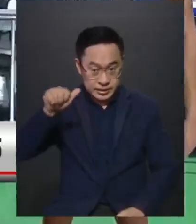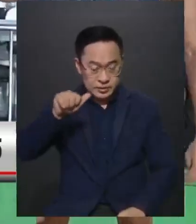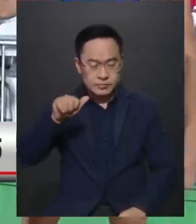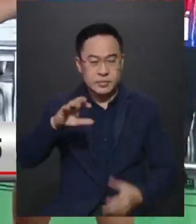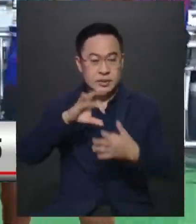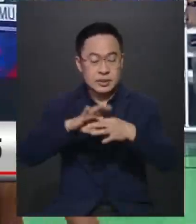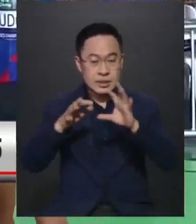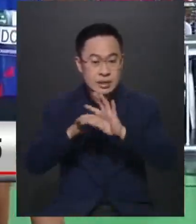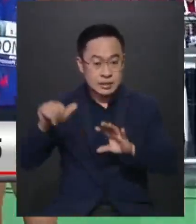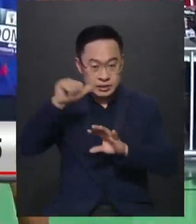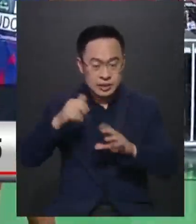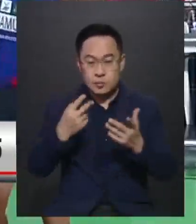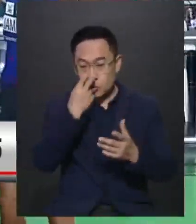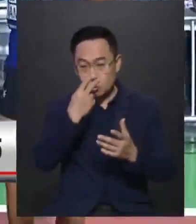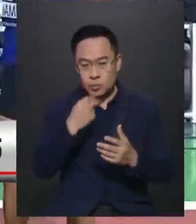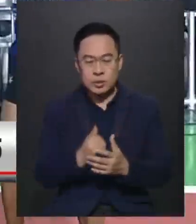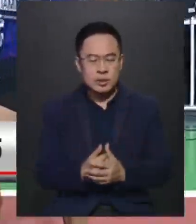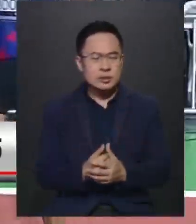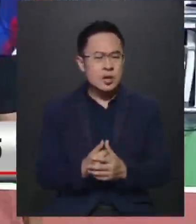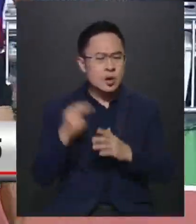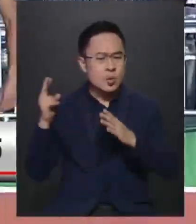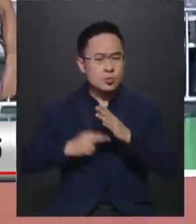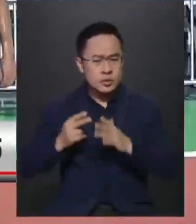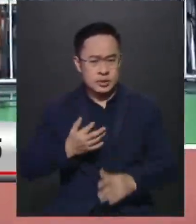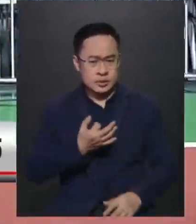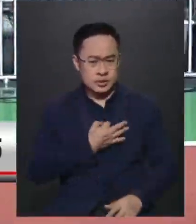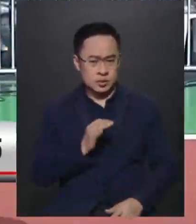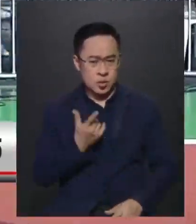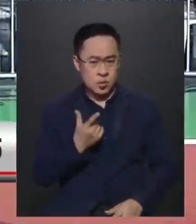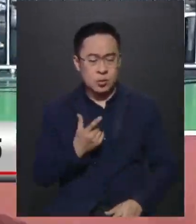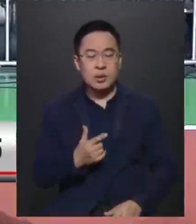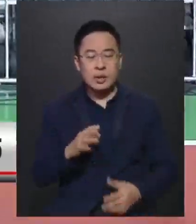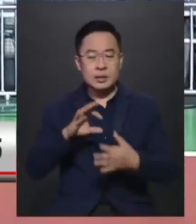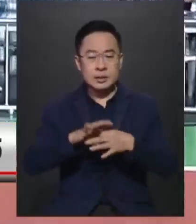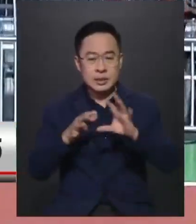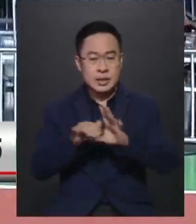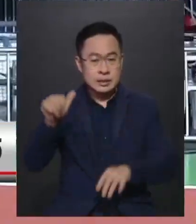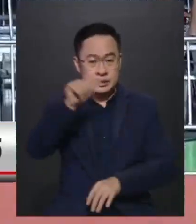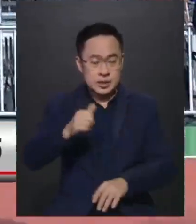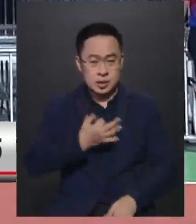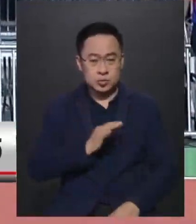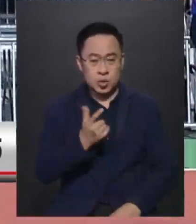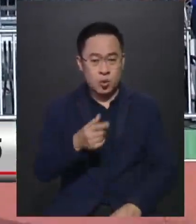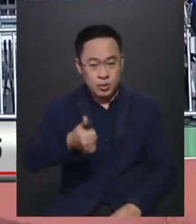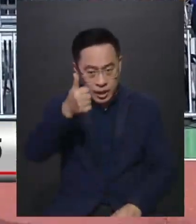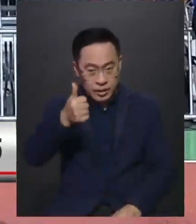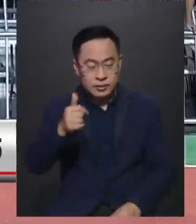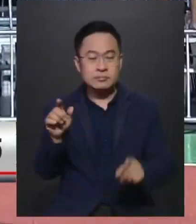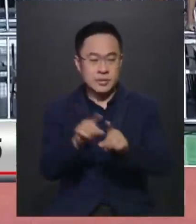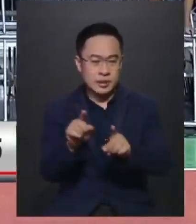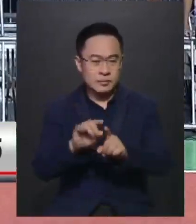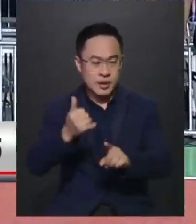คูณ 100 ถ้าชิงแชมป์เอเชียมันเหรียญทองเนี่ยเอเชียนเกมก็มีแต่เอเชียเหมือนกัน แล้วเราก็นำขัดขาดนะจะเข้าเส้นชัยนะค